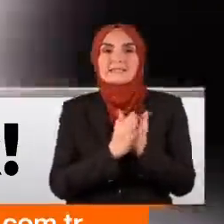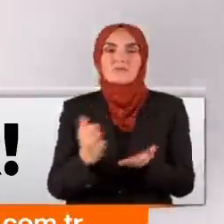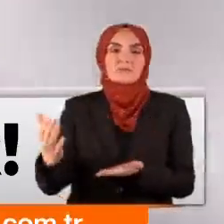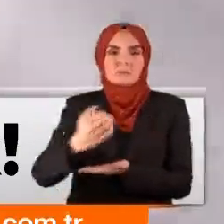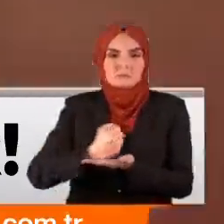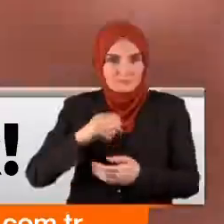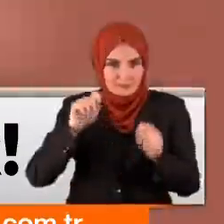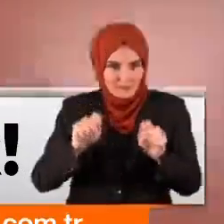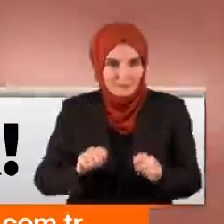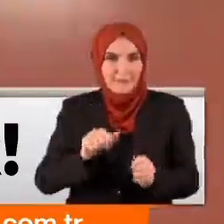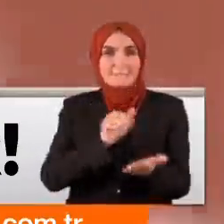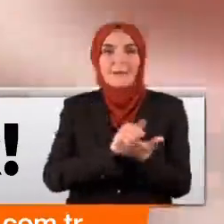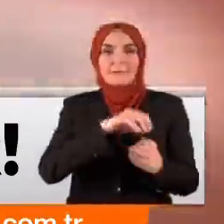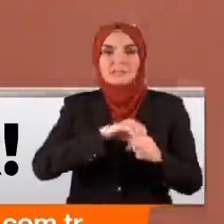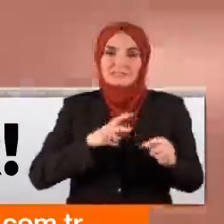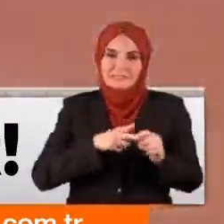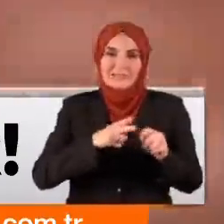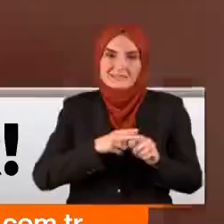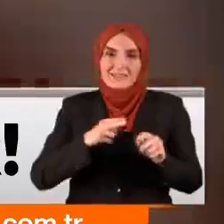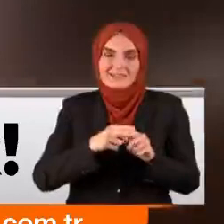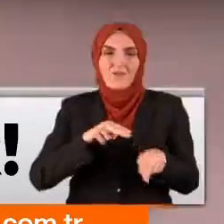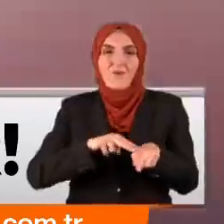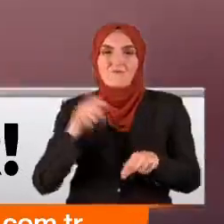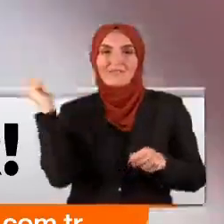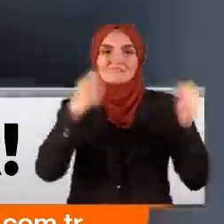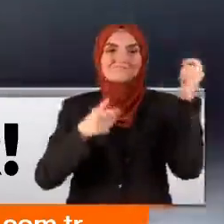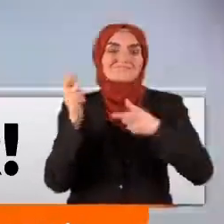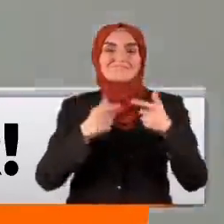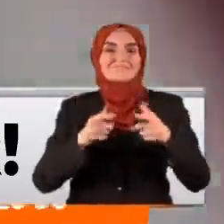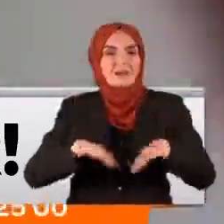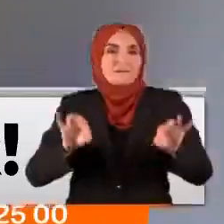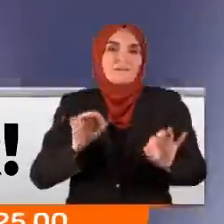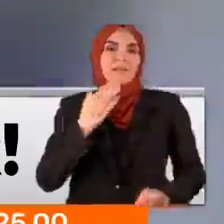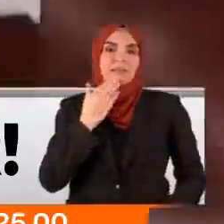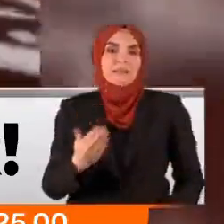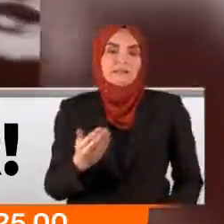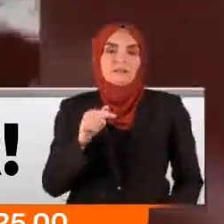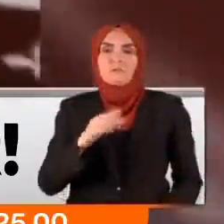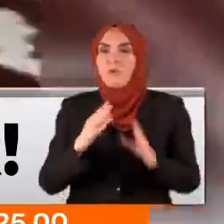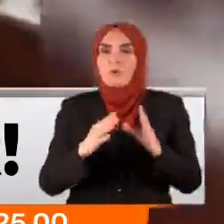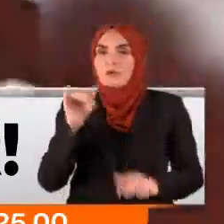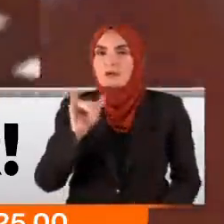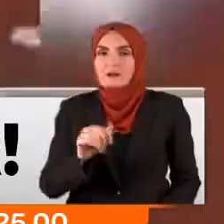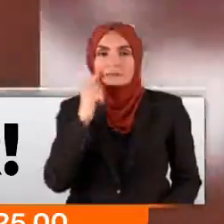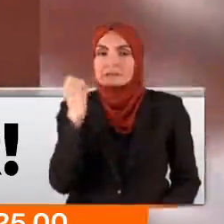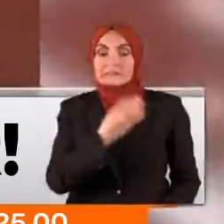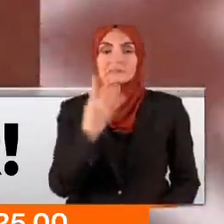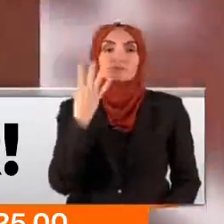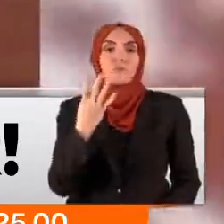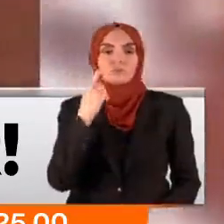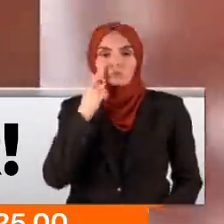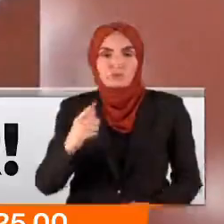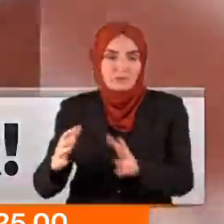konfeti haline getirildiği duyuruldu. Yazıktır ya. Oraya kenara koyun, şimdi emniyet geliyor. Olayla ilgili 4 kişi gözaltına alındı.